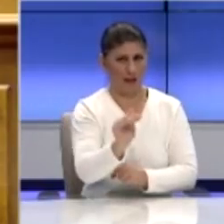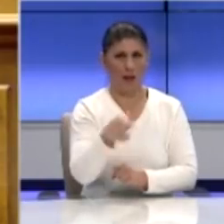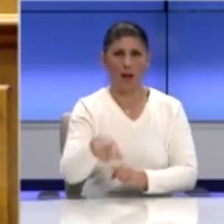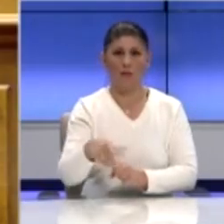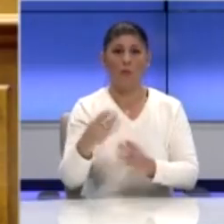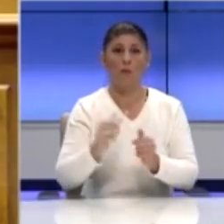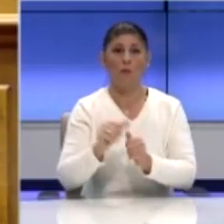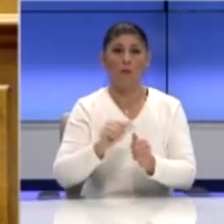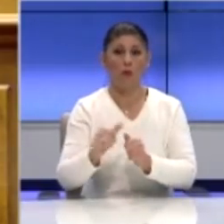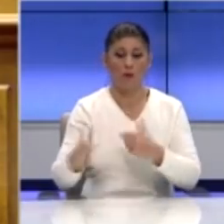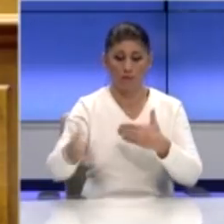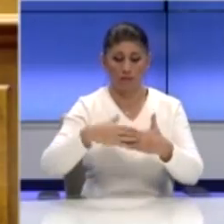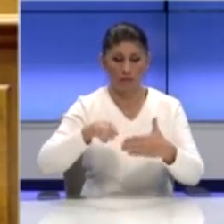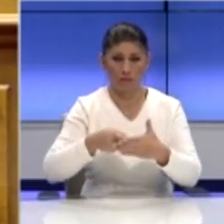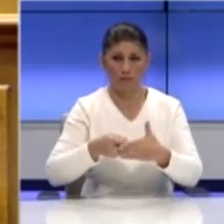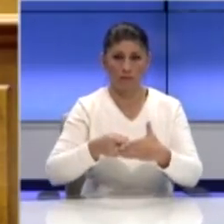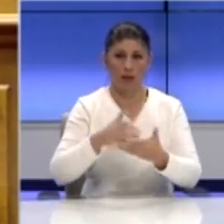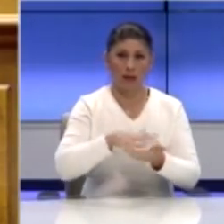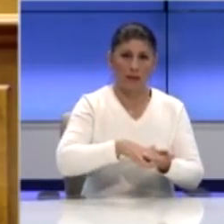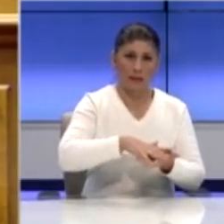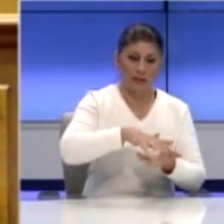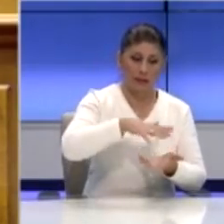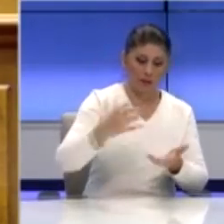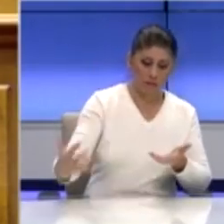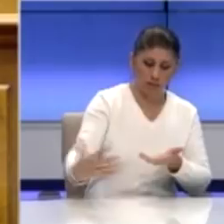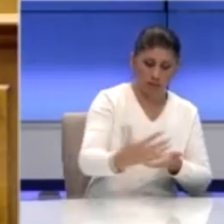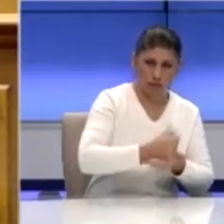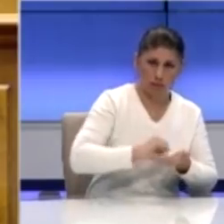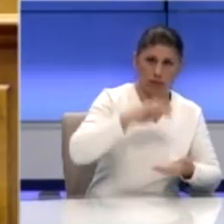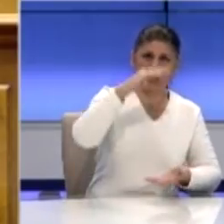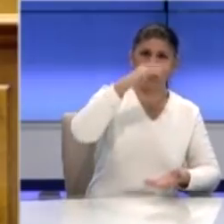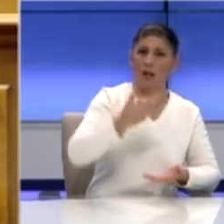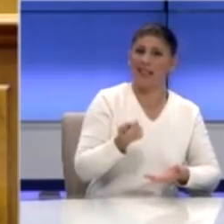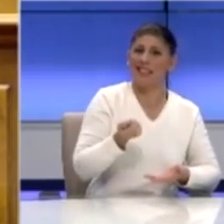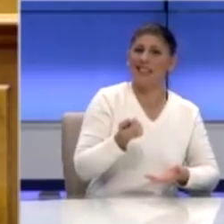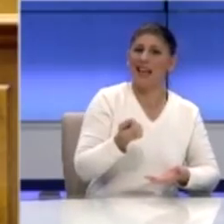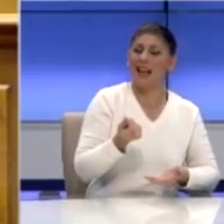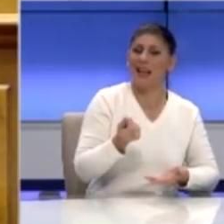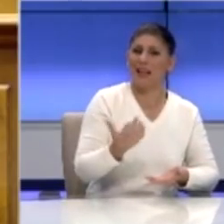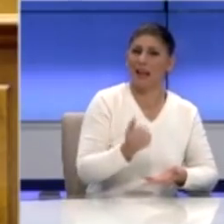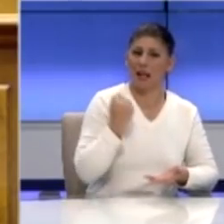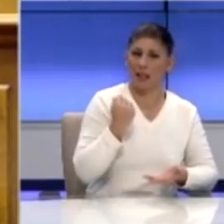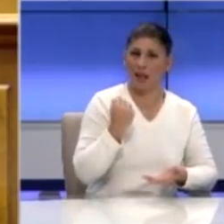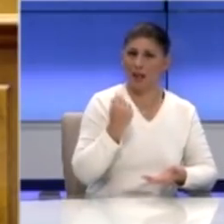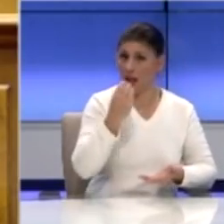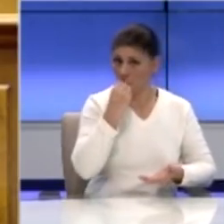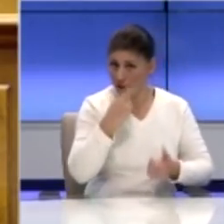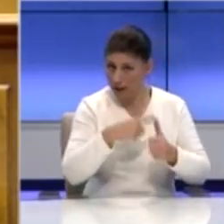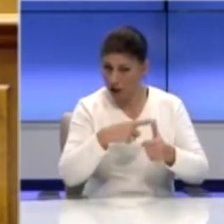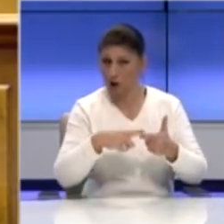έχει ως αποτέλεσμα να συγκεντρωθεί σε λιγότερα χέρια τόσο το εμπόριο όσο και η